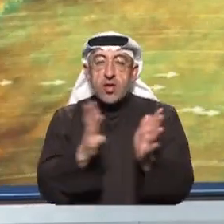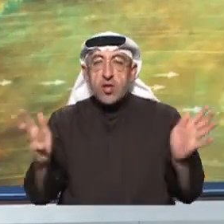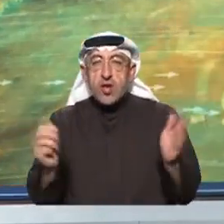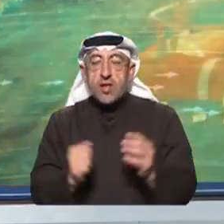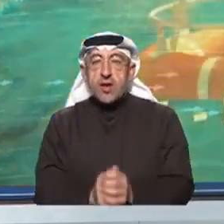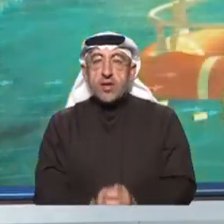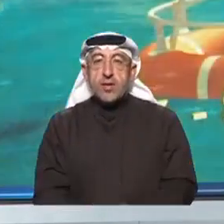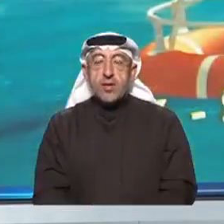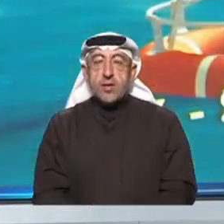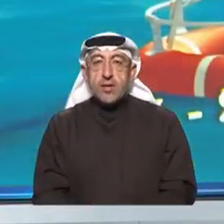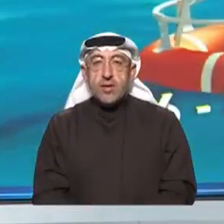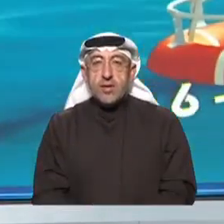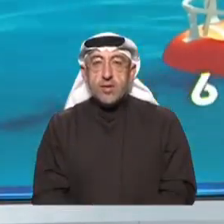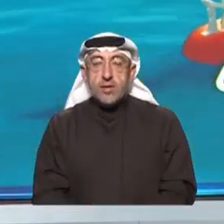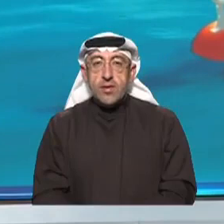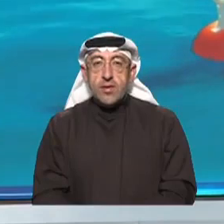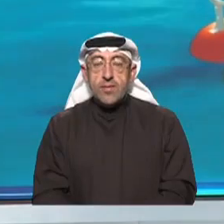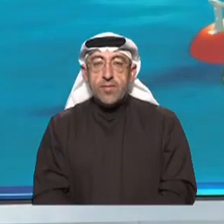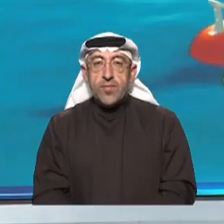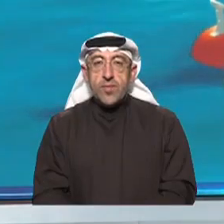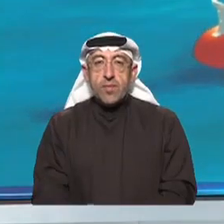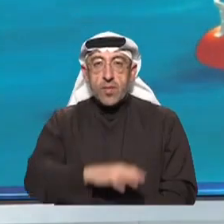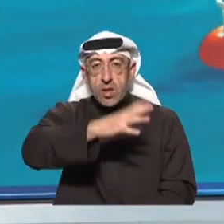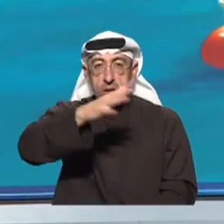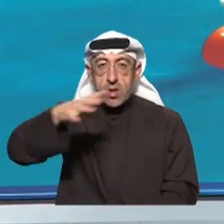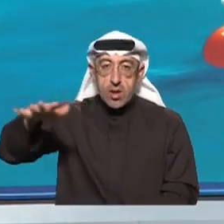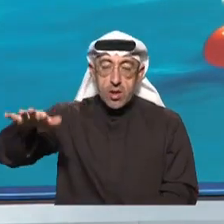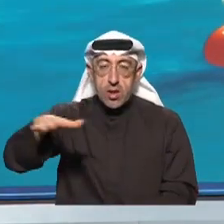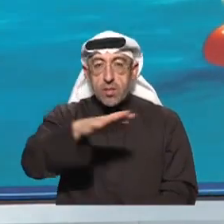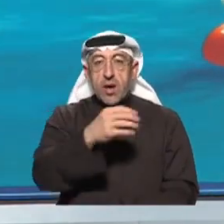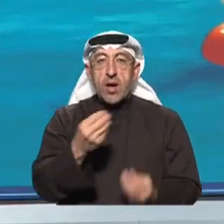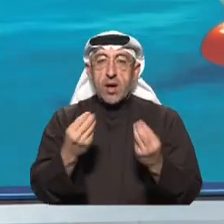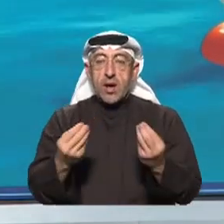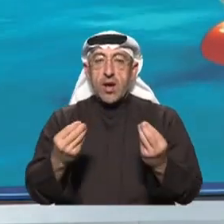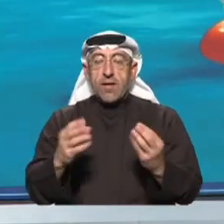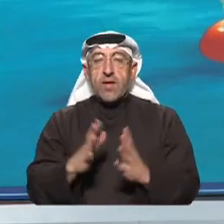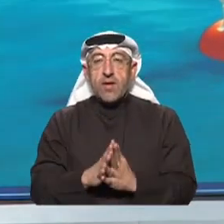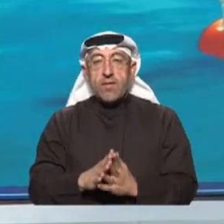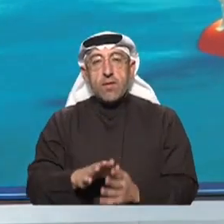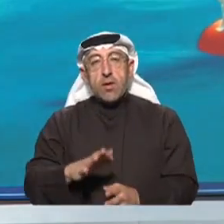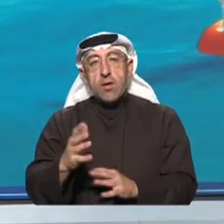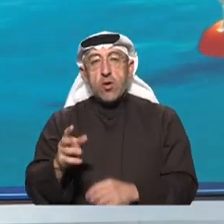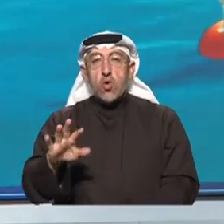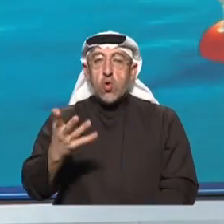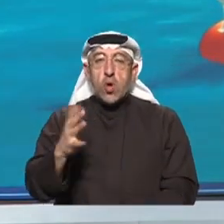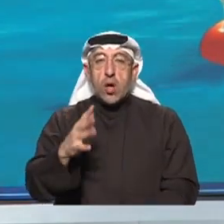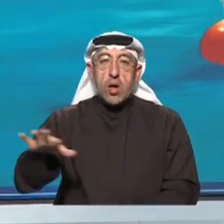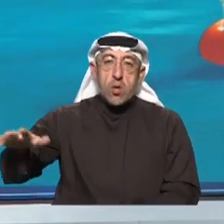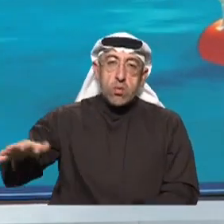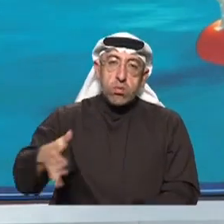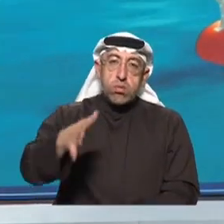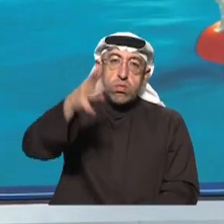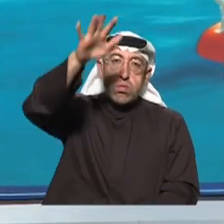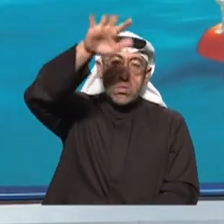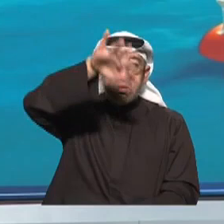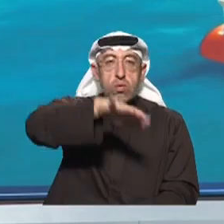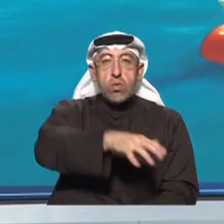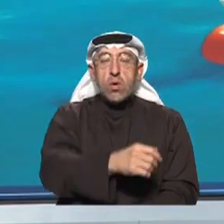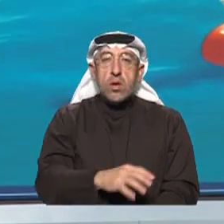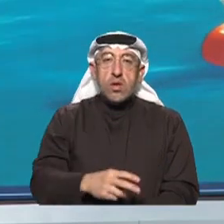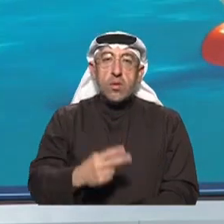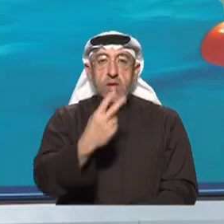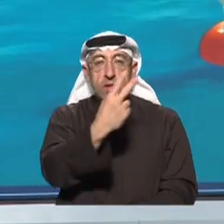مئوية. حالة البحر خفيف إلى معتدل الموج، ولكن يعلو أحيانا ليصل ارتفاعه ما بين 2 إلى